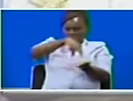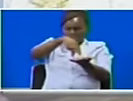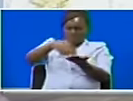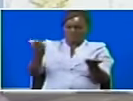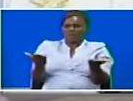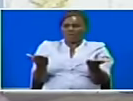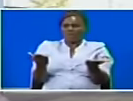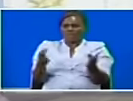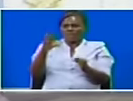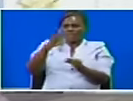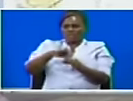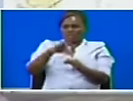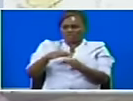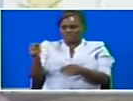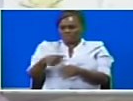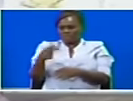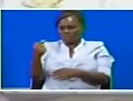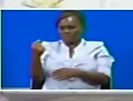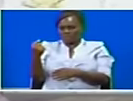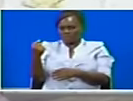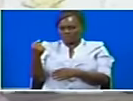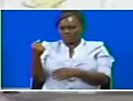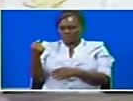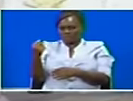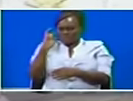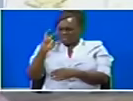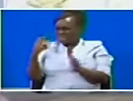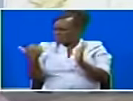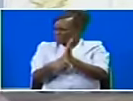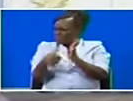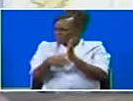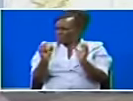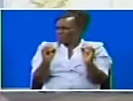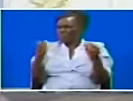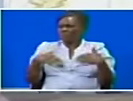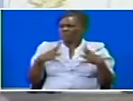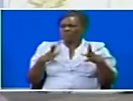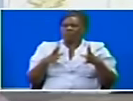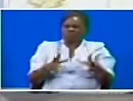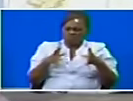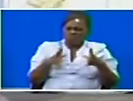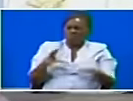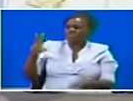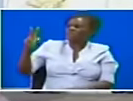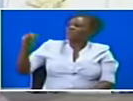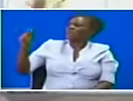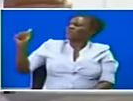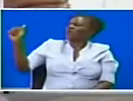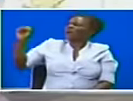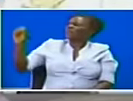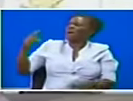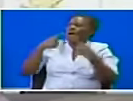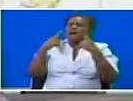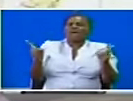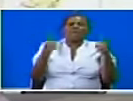na elections ilikuwa mwezi wa 3. Kwa hivyo mimi sioni sababu gani wengine wanasukuma NASA sana kwa haraka, lazima waseme ni nani